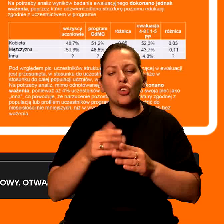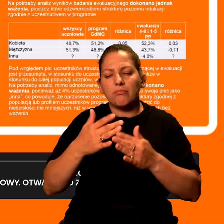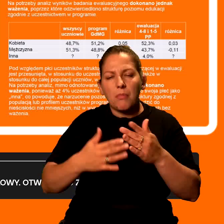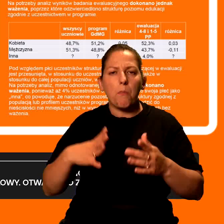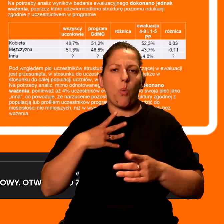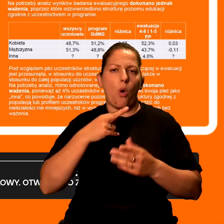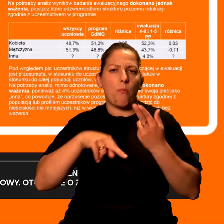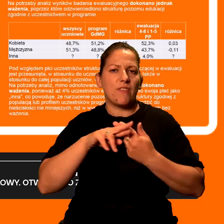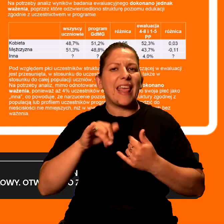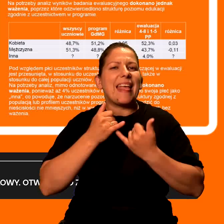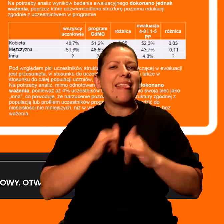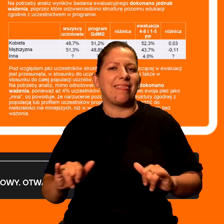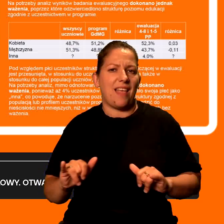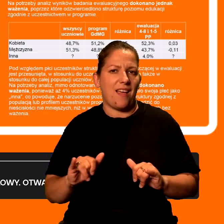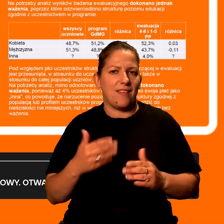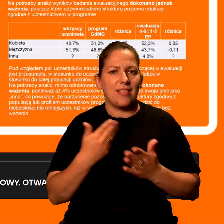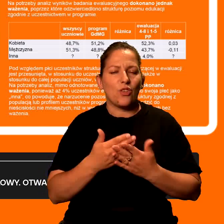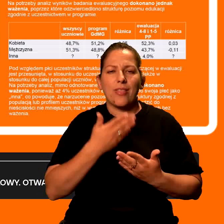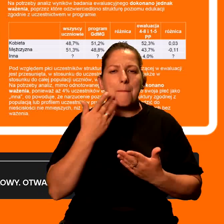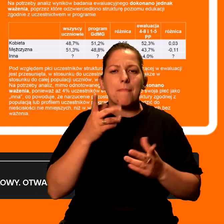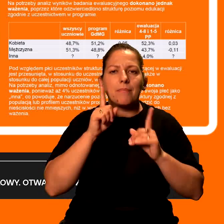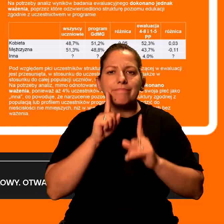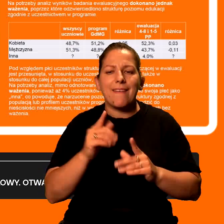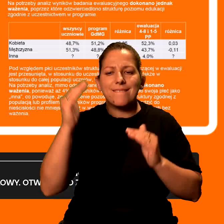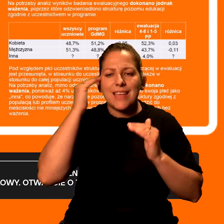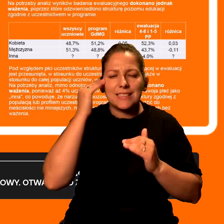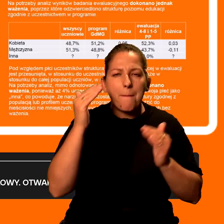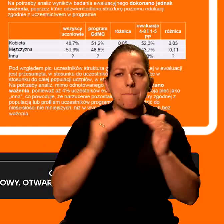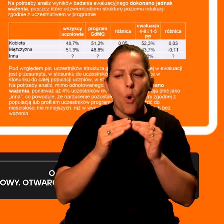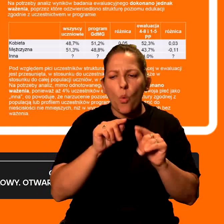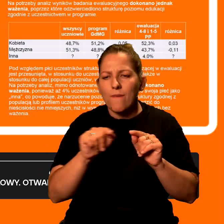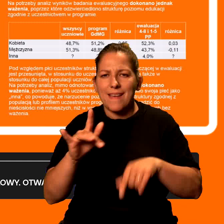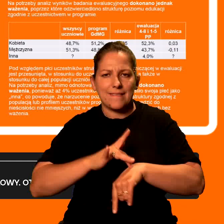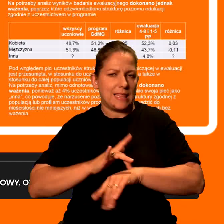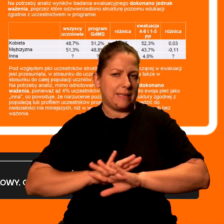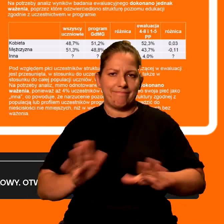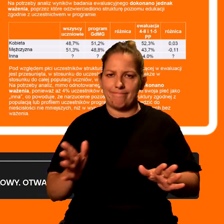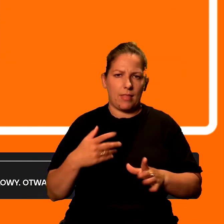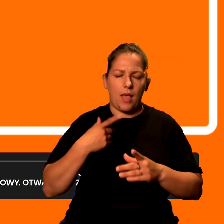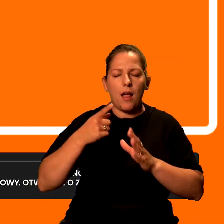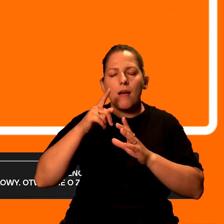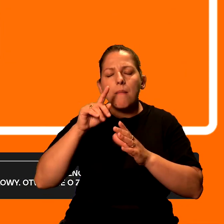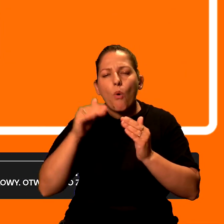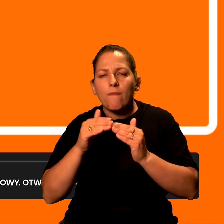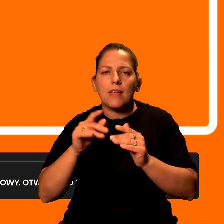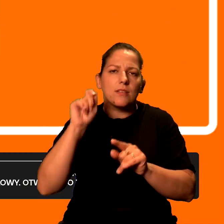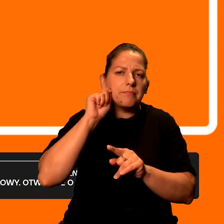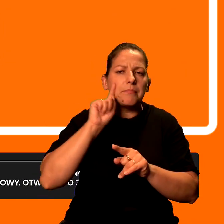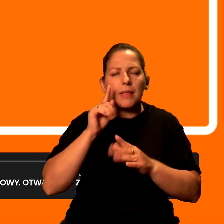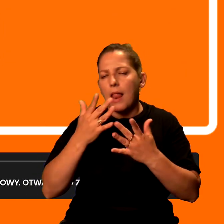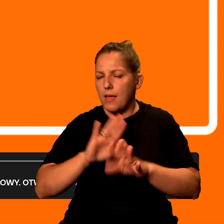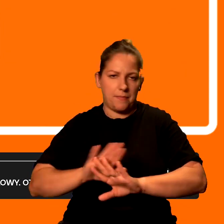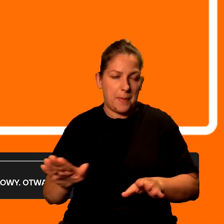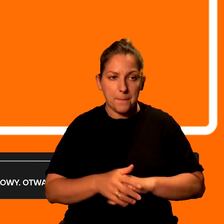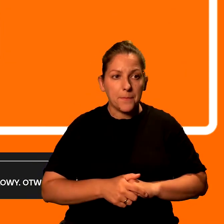i można powiedzieć tak, nie mamy żadnej wiarygodnej bazy wiedzy, żeby porównać te wyniki, więc nie ważyliśmy tego wcale. I teraz